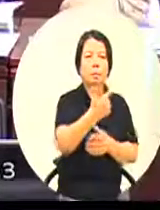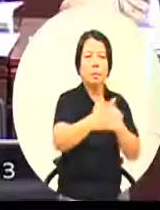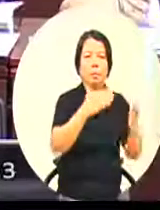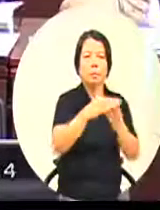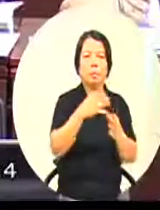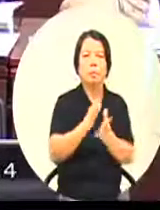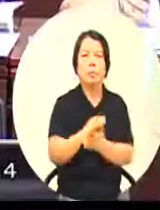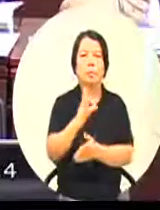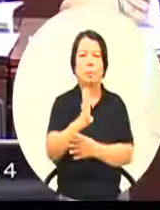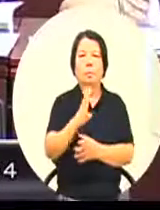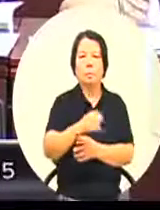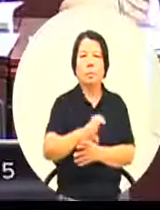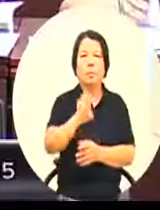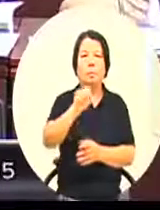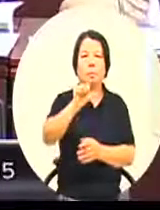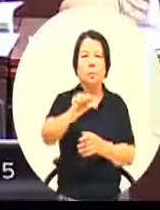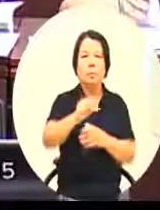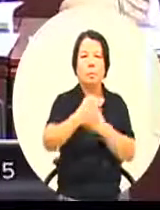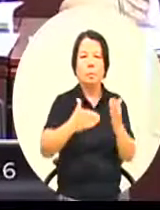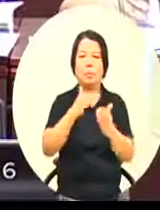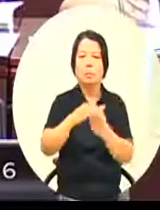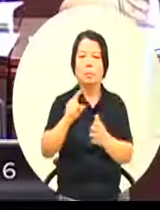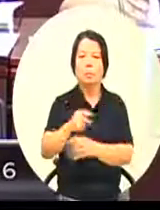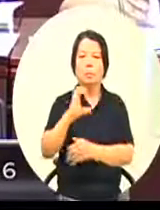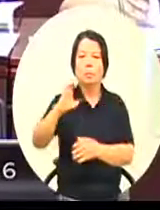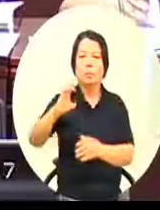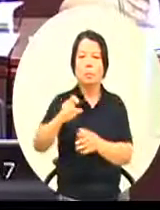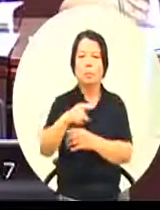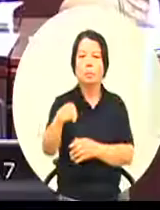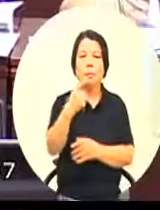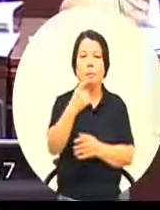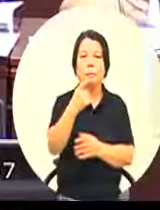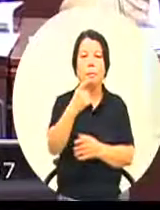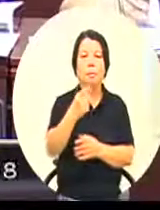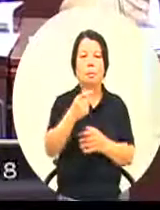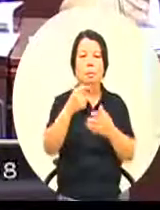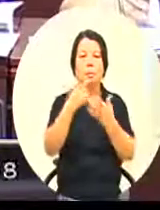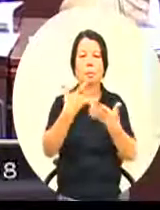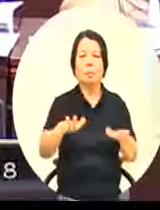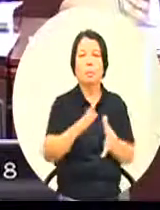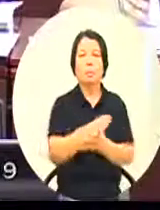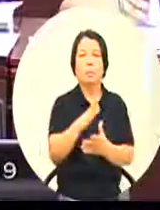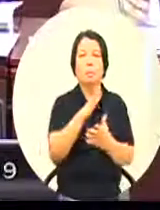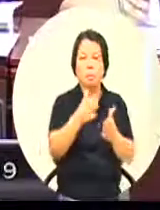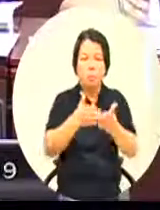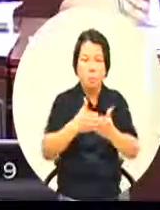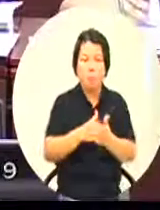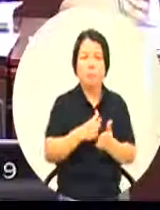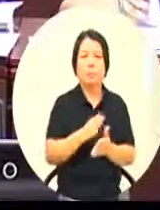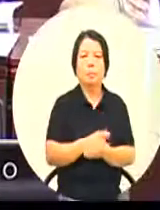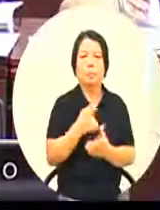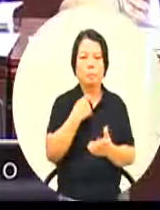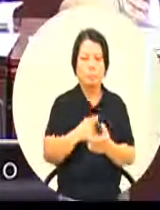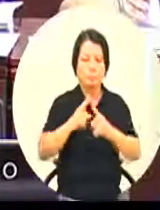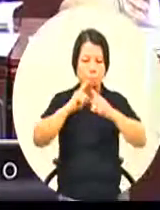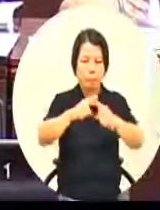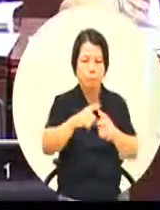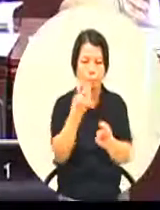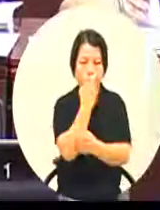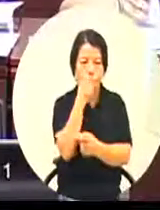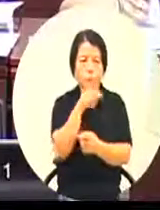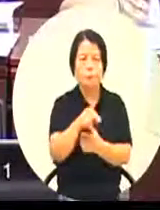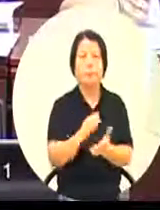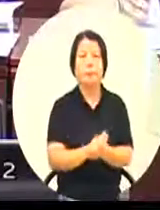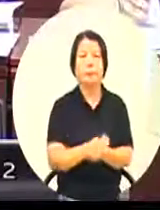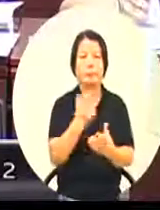有45校，然后 C 级有145校。那我们对 A、B 两级就是分别要去现勘了。现勘以